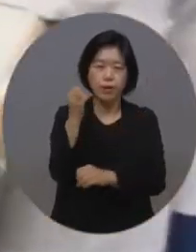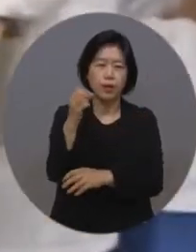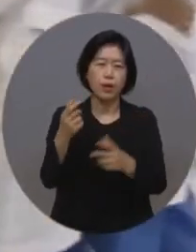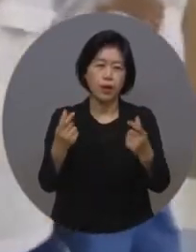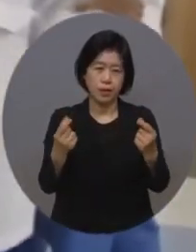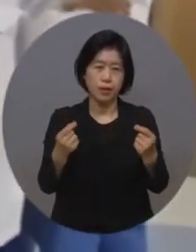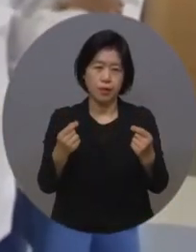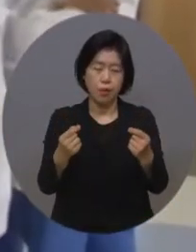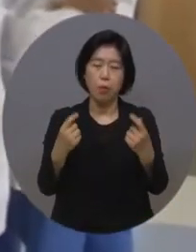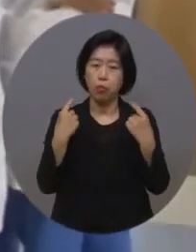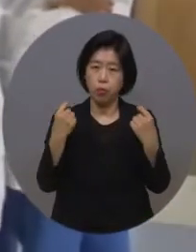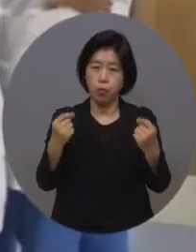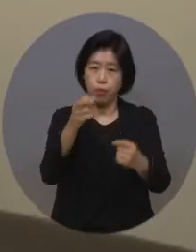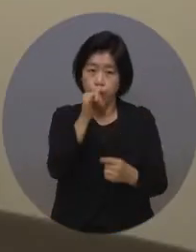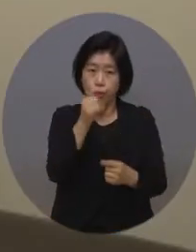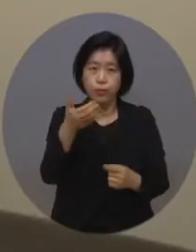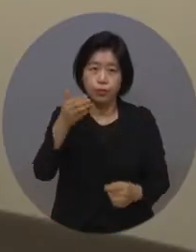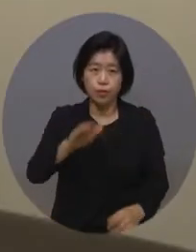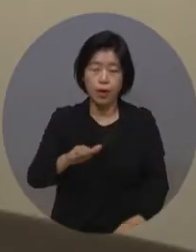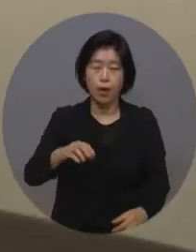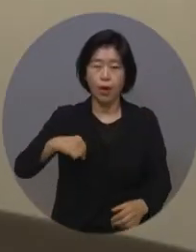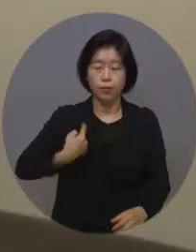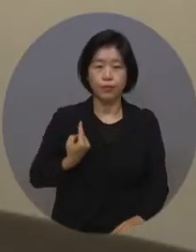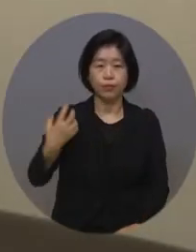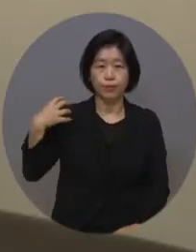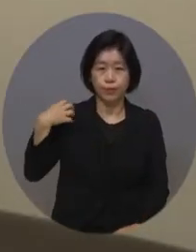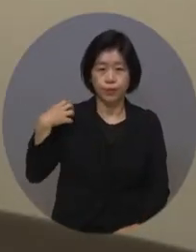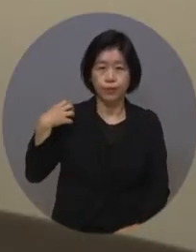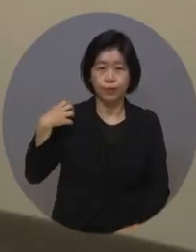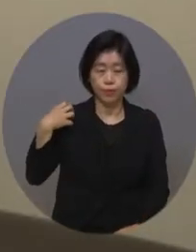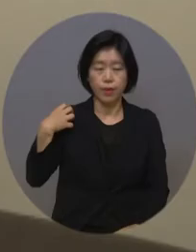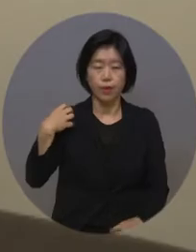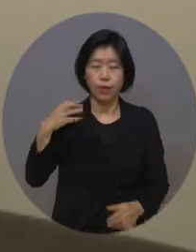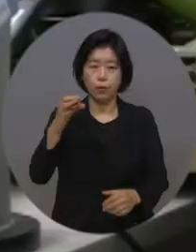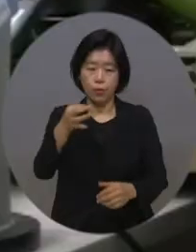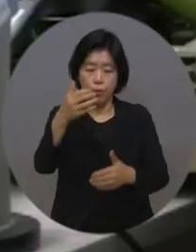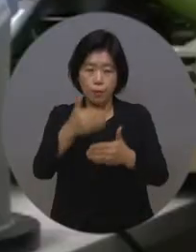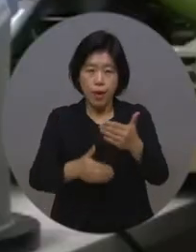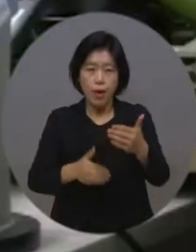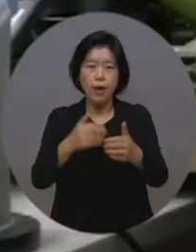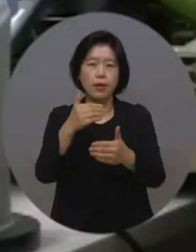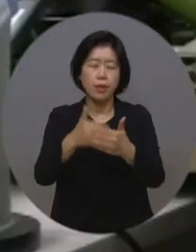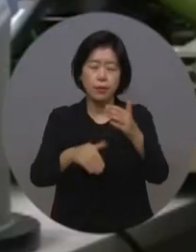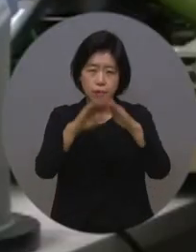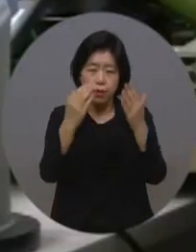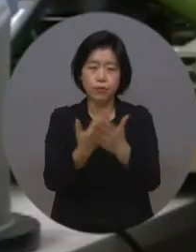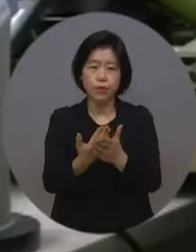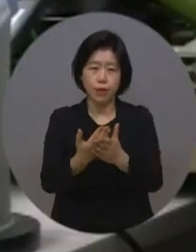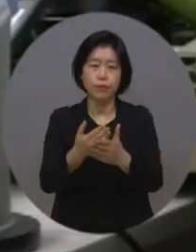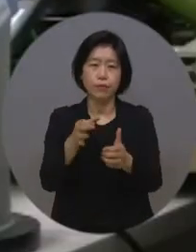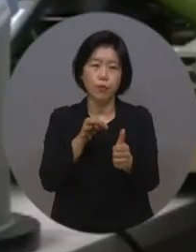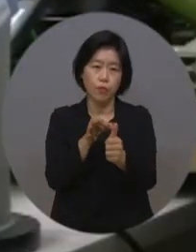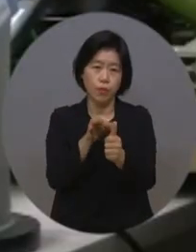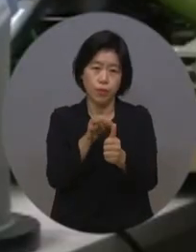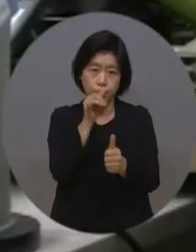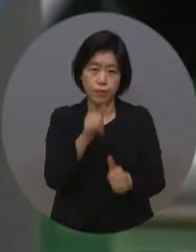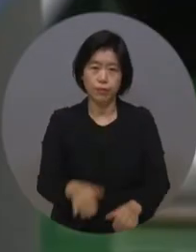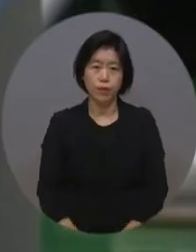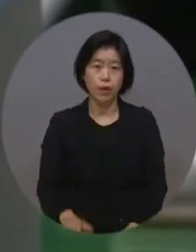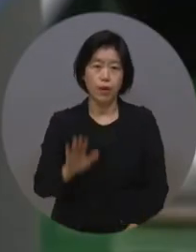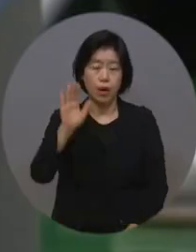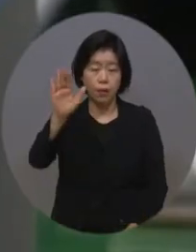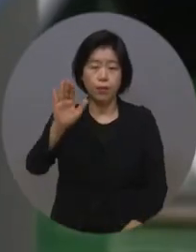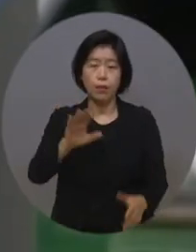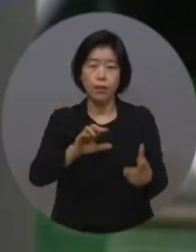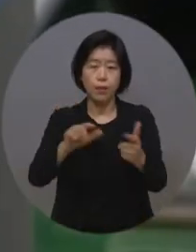대한 의료비 중 수급자 본인 부담 금액을 제외한 전액을 지원합니다. 향후 필수 의료 서비스 중심으로